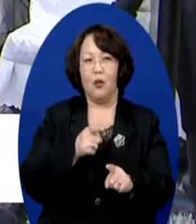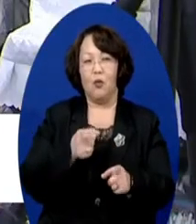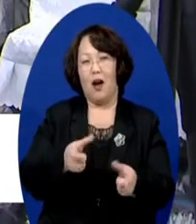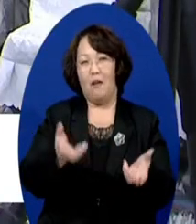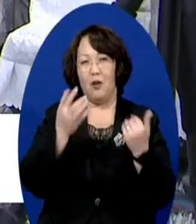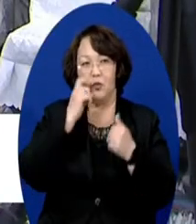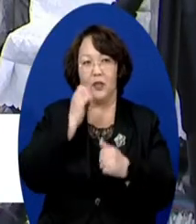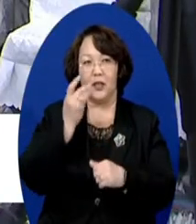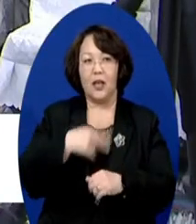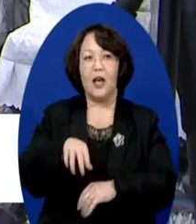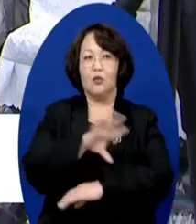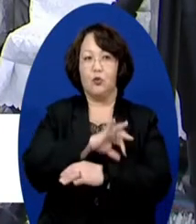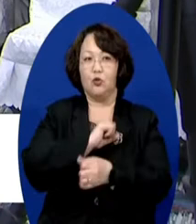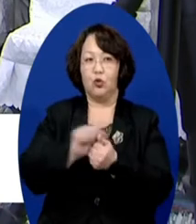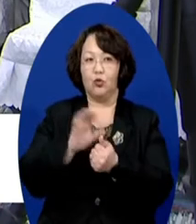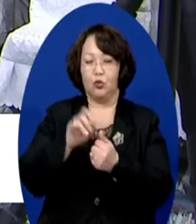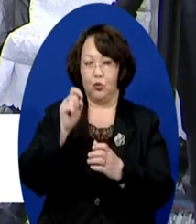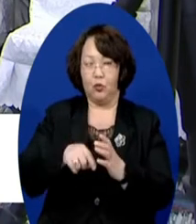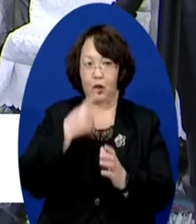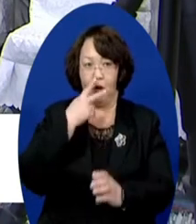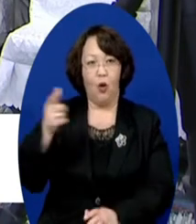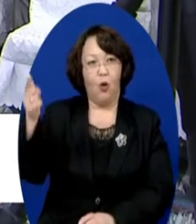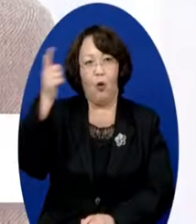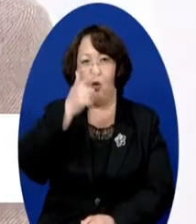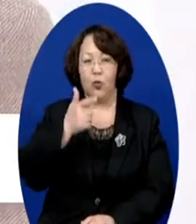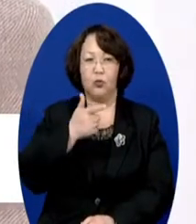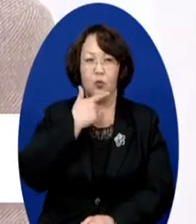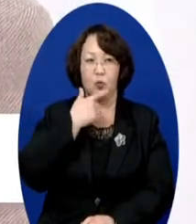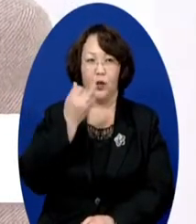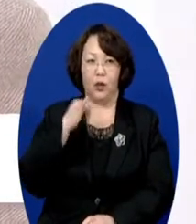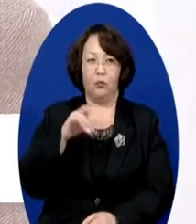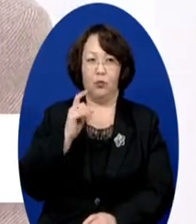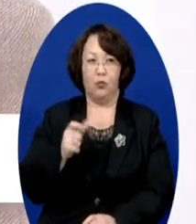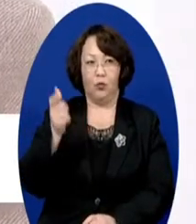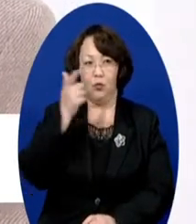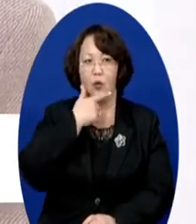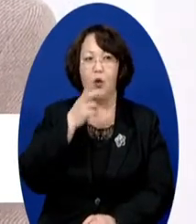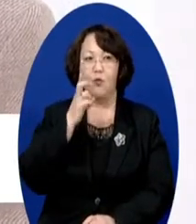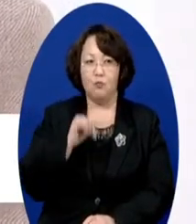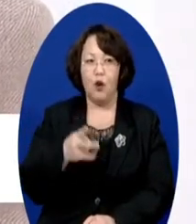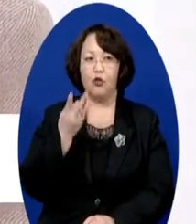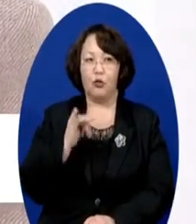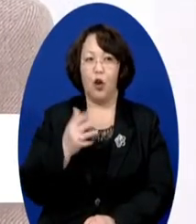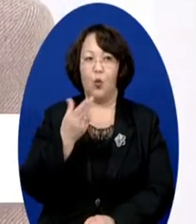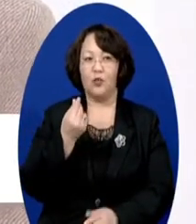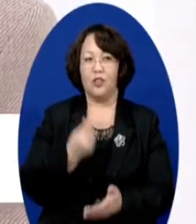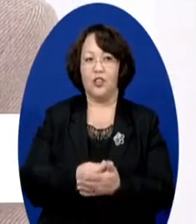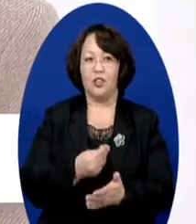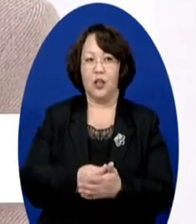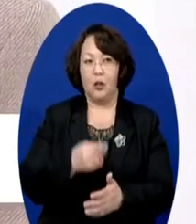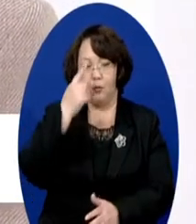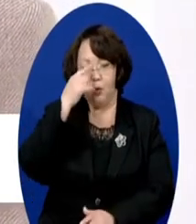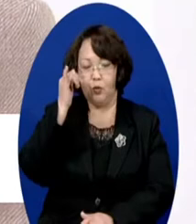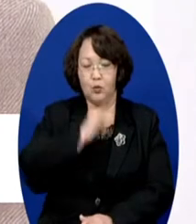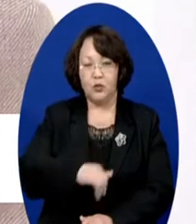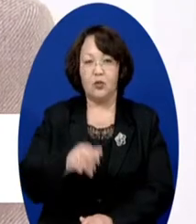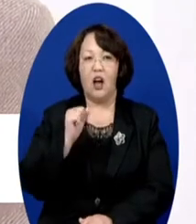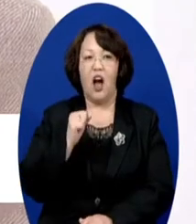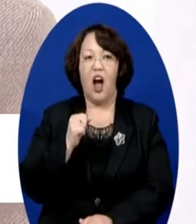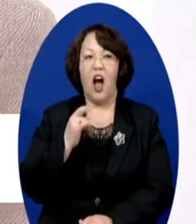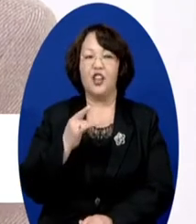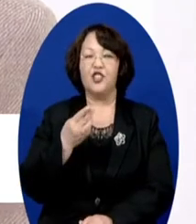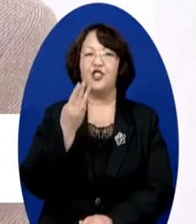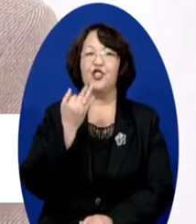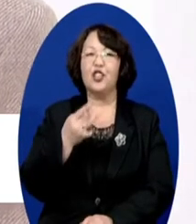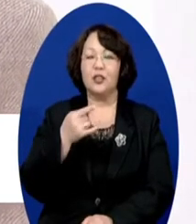сургууль төгсөгчдийн дунд бараг олдохгүй төрчээ. Тэр яг бодит жишээ хэлээ л да. Монголын арьс ширний салбарт бол энэ